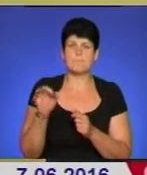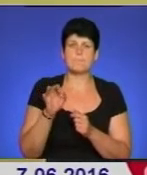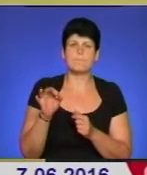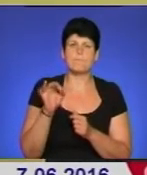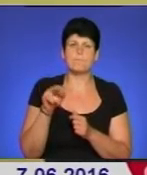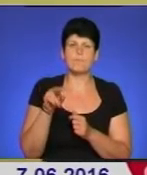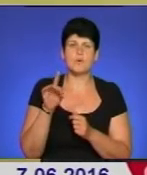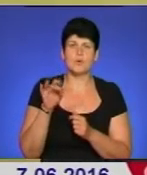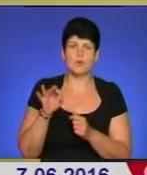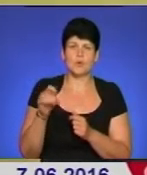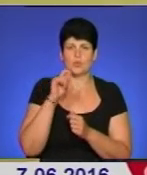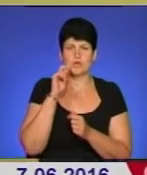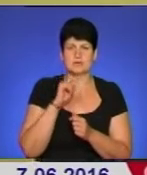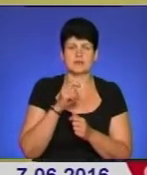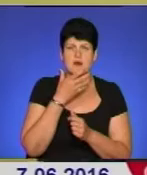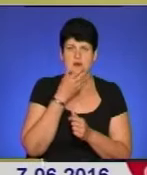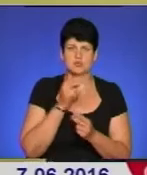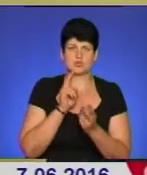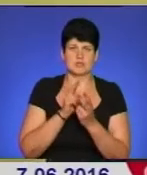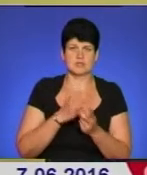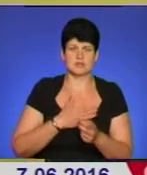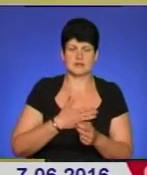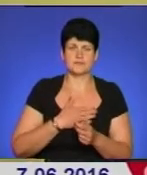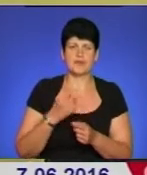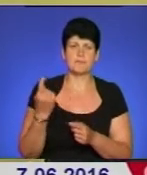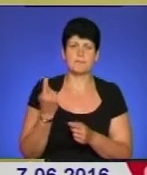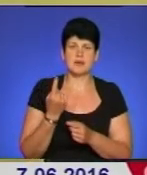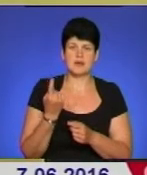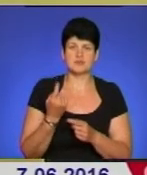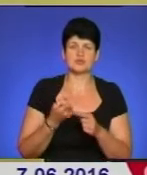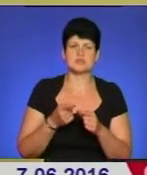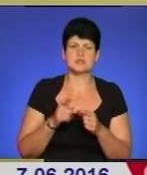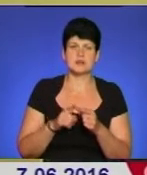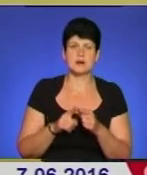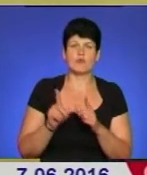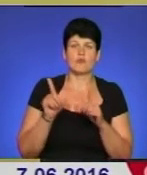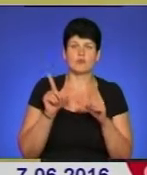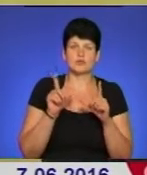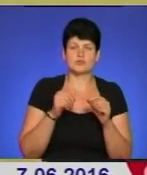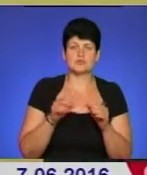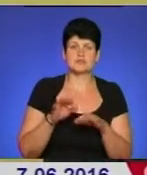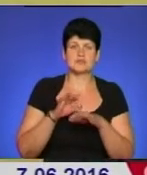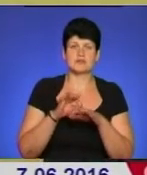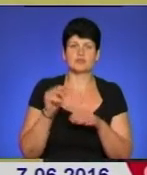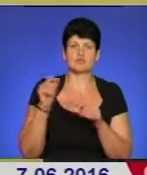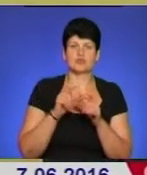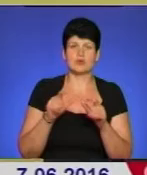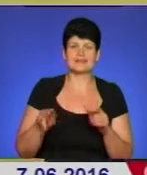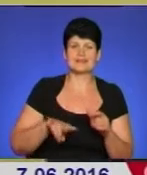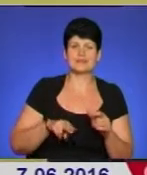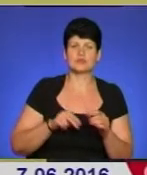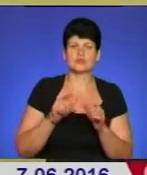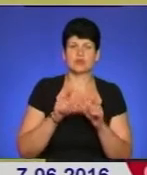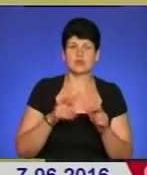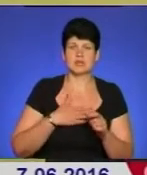нами спілкуватися, дуже гарно нас зустріли. Перше, що нас в цю другу поїздку нас завели в школу, директорка школи нас